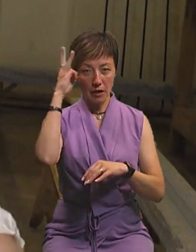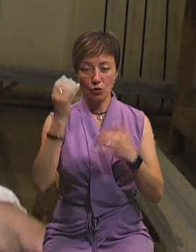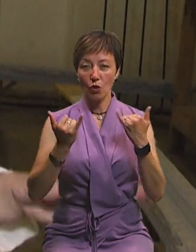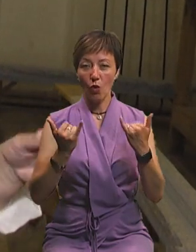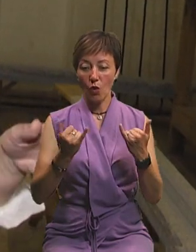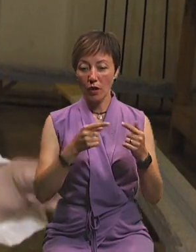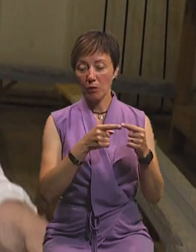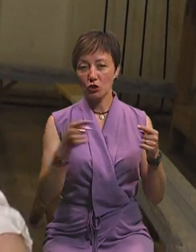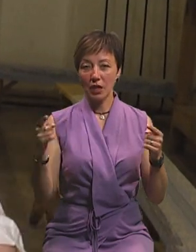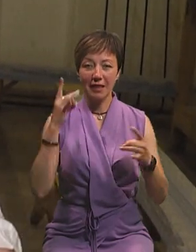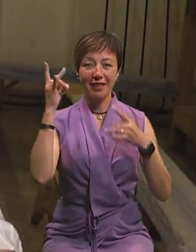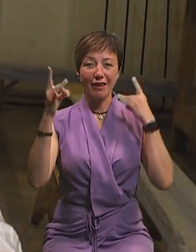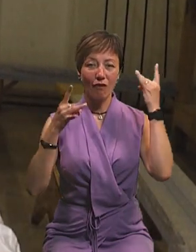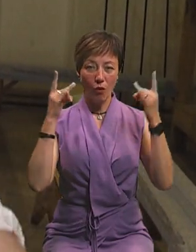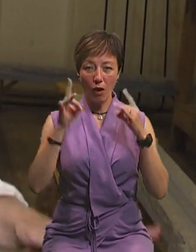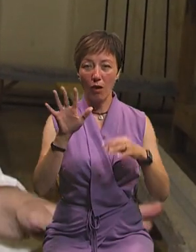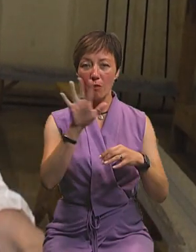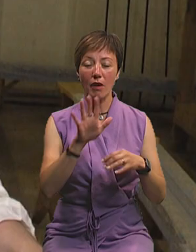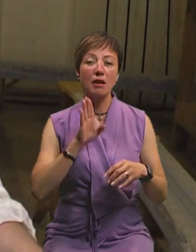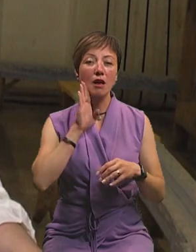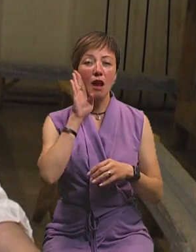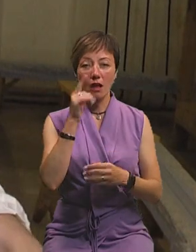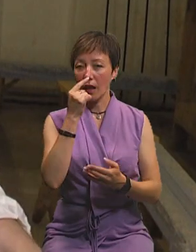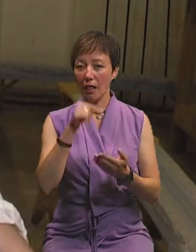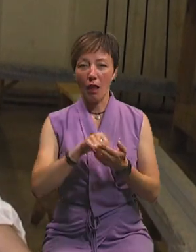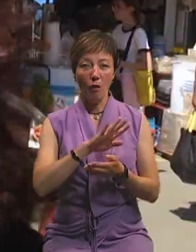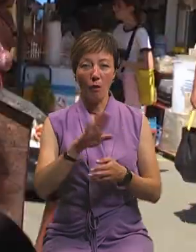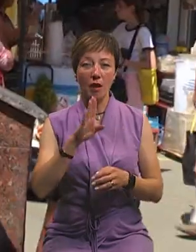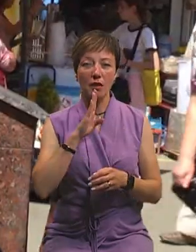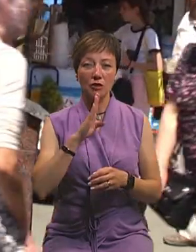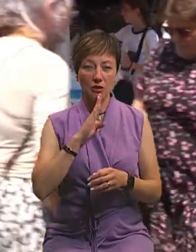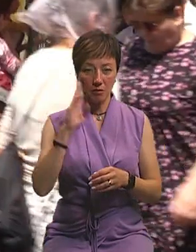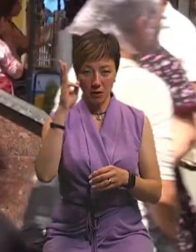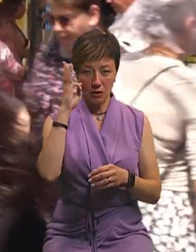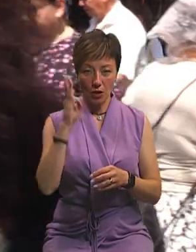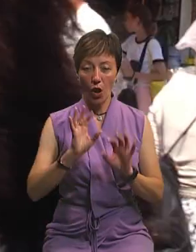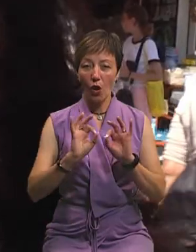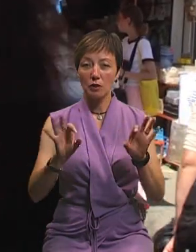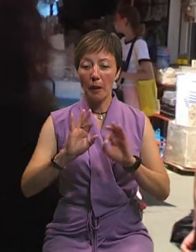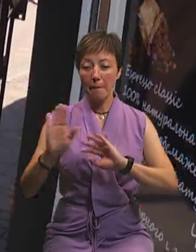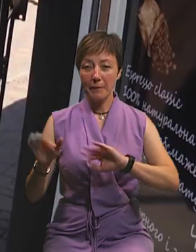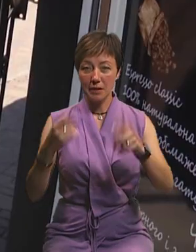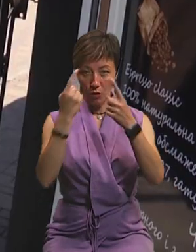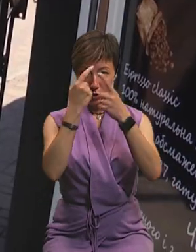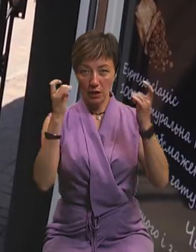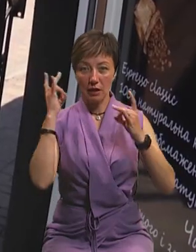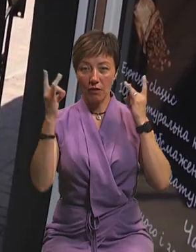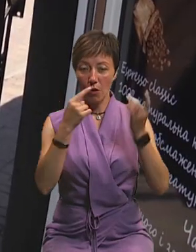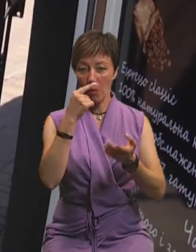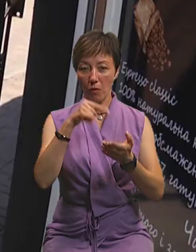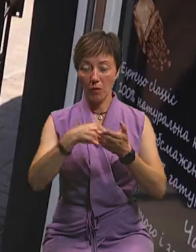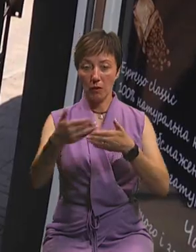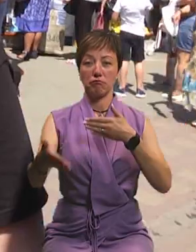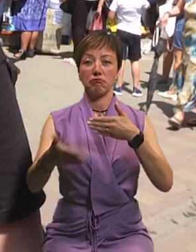сьогодні під час повітряної тривоги о 5 ранку не попала хмельничанка Ірина розповідає Після оголошення тривоги опинилася перед